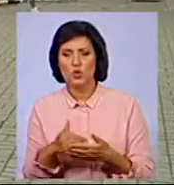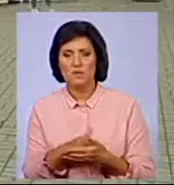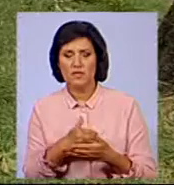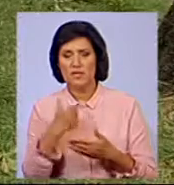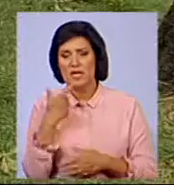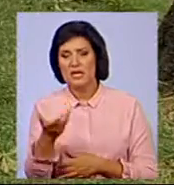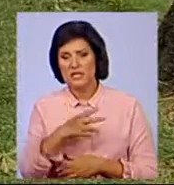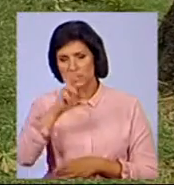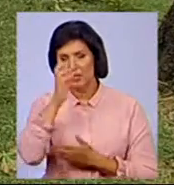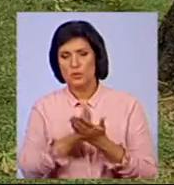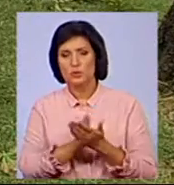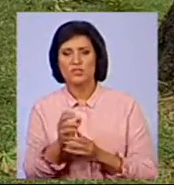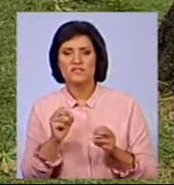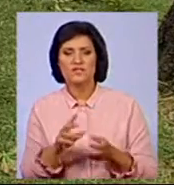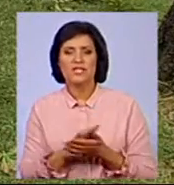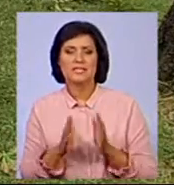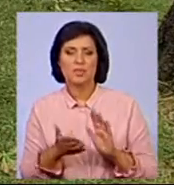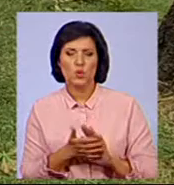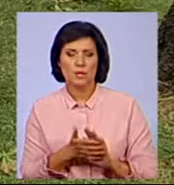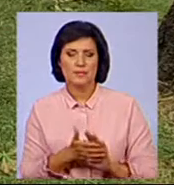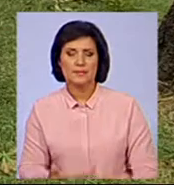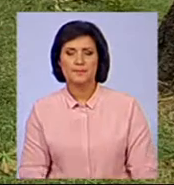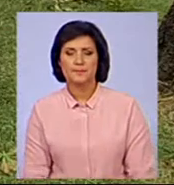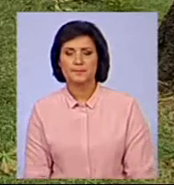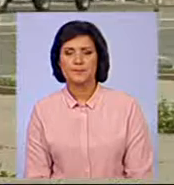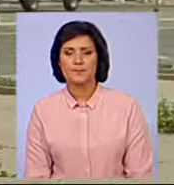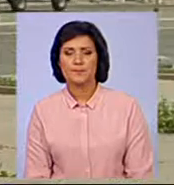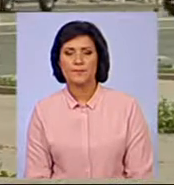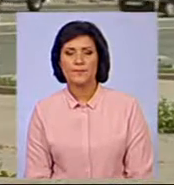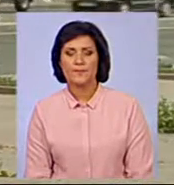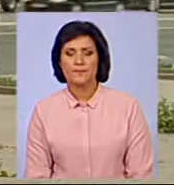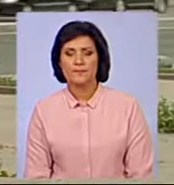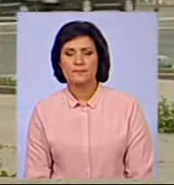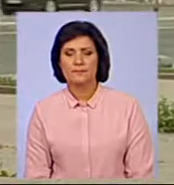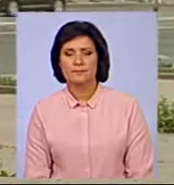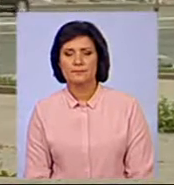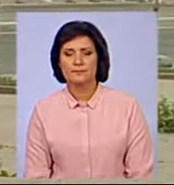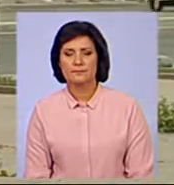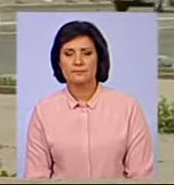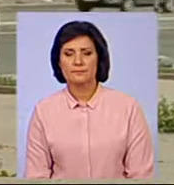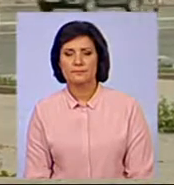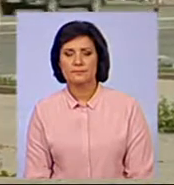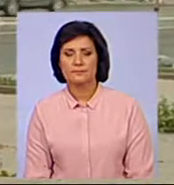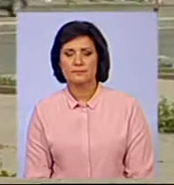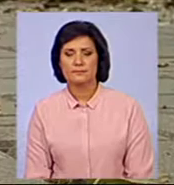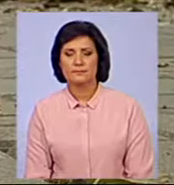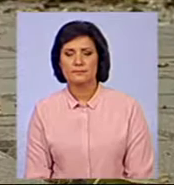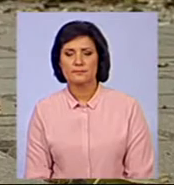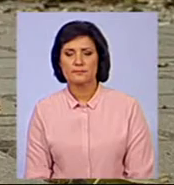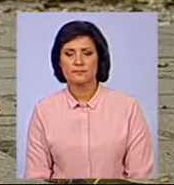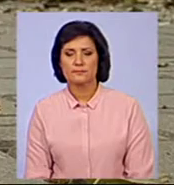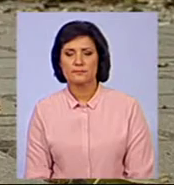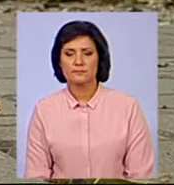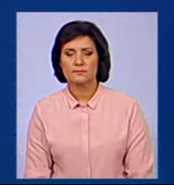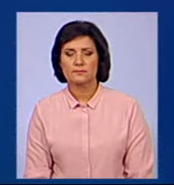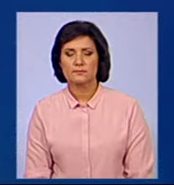Першому речниця Держслужби з надзвичайних ситуацій Світлана Водолага. Роксолана Бичай, Олексій Гоман та В'ячеслав Машковський. Новини на